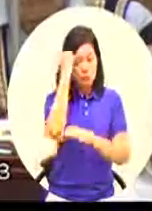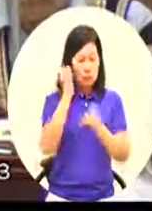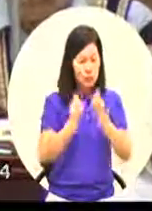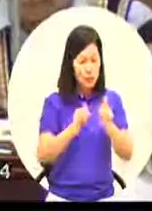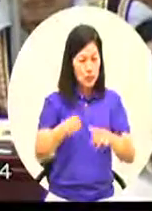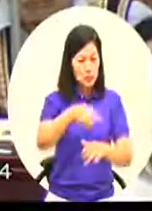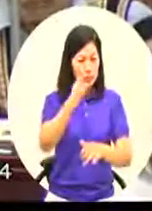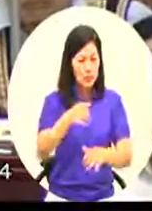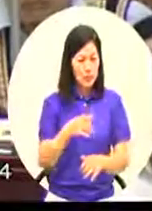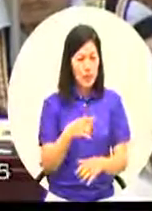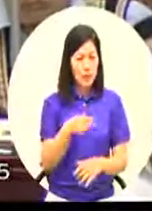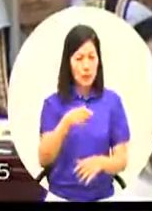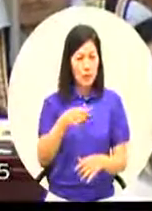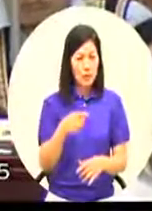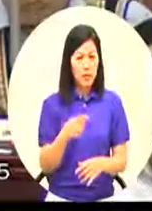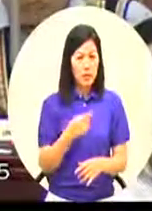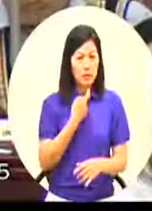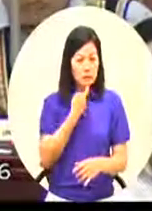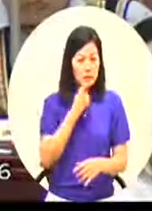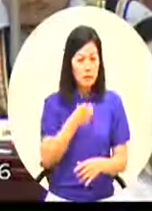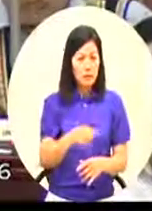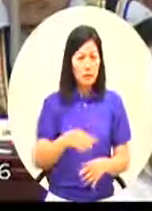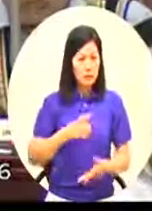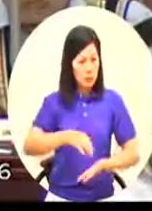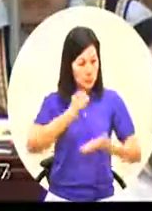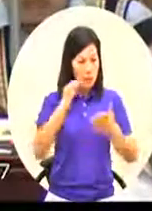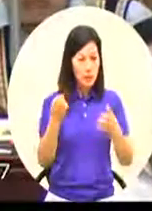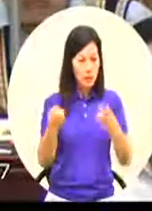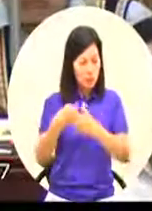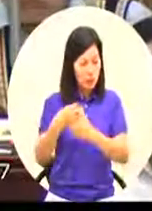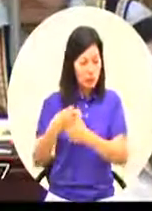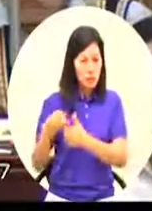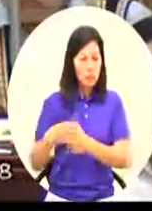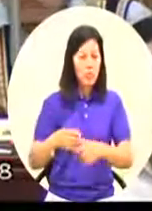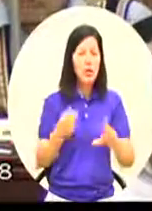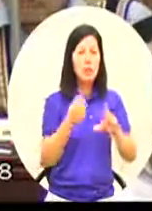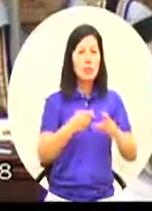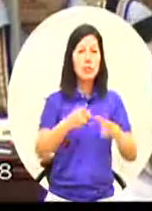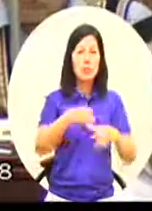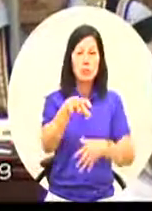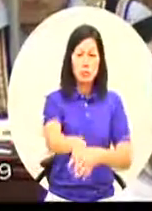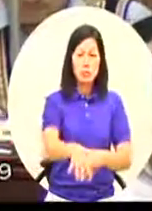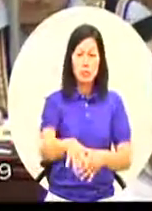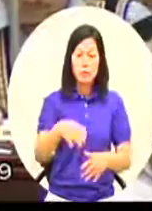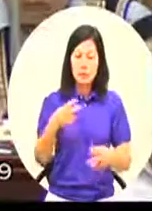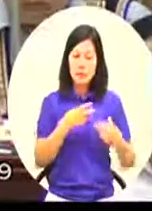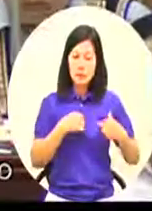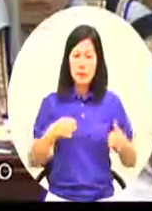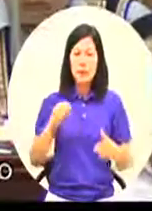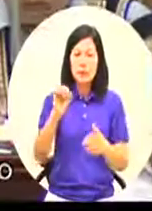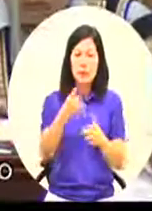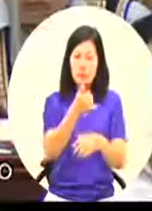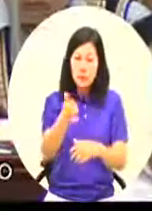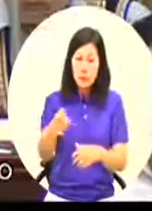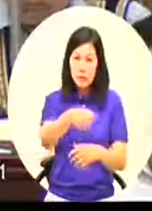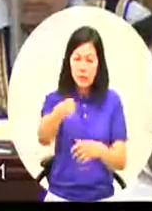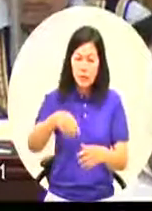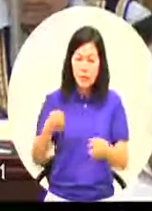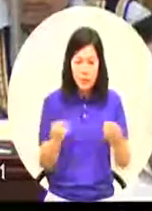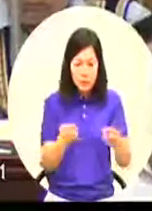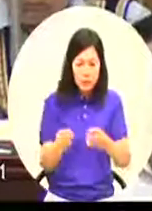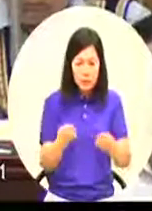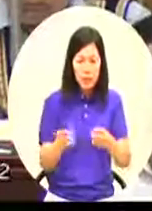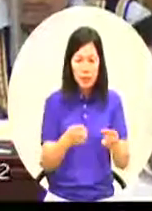续。刚才蔡议员其实也跟我们提过很多次，我们也请区公所，然后也请蔡议员这边帮忙，另外跟里长那边的也多次的沟